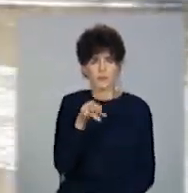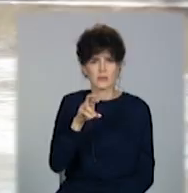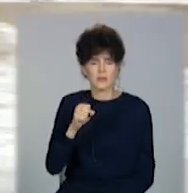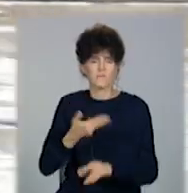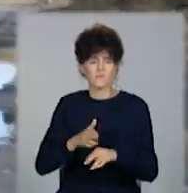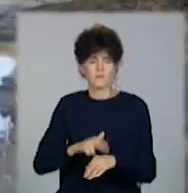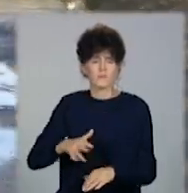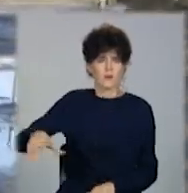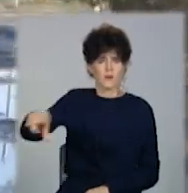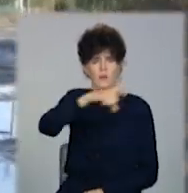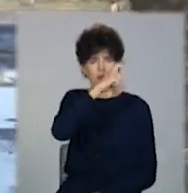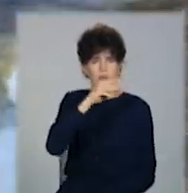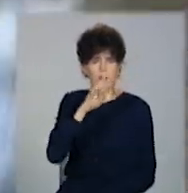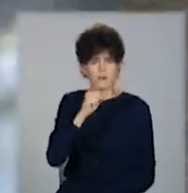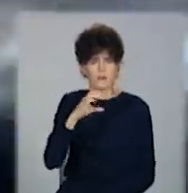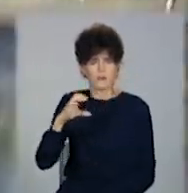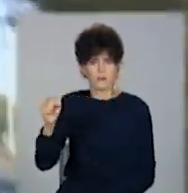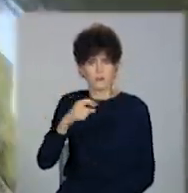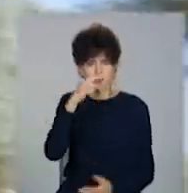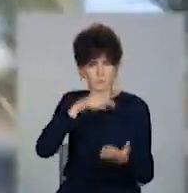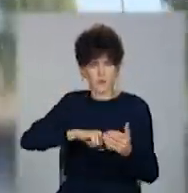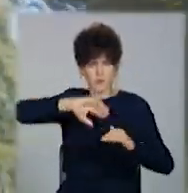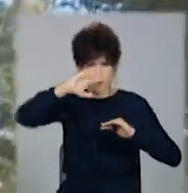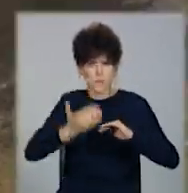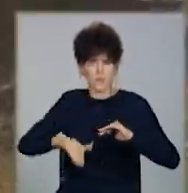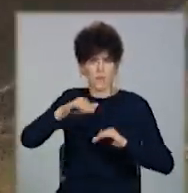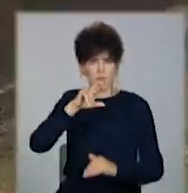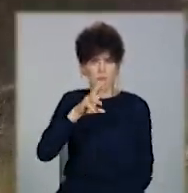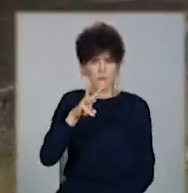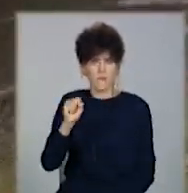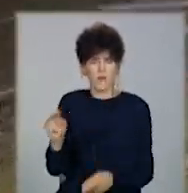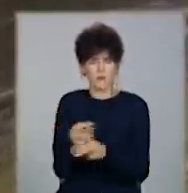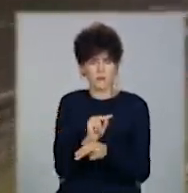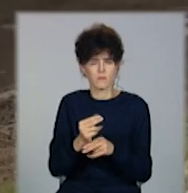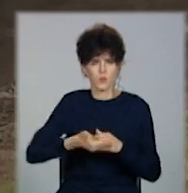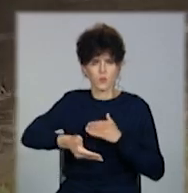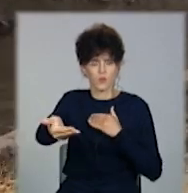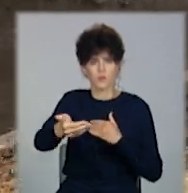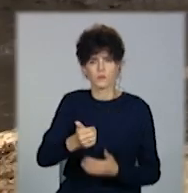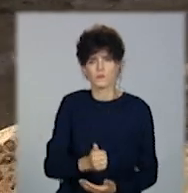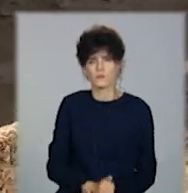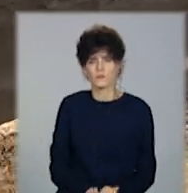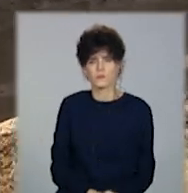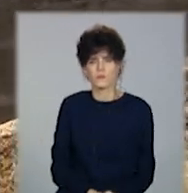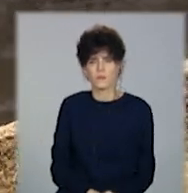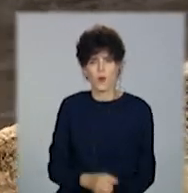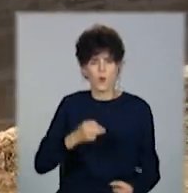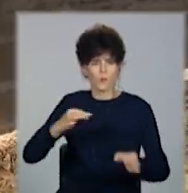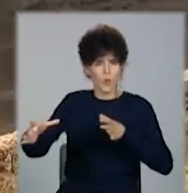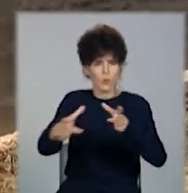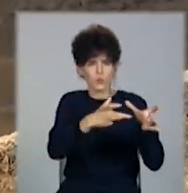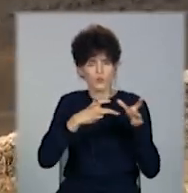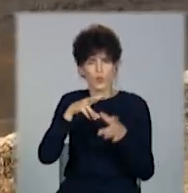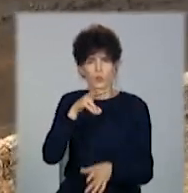ось перша неприємність. Величезні калюжі та